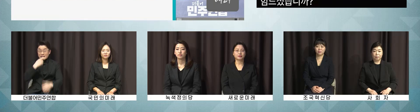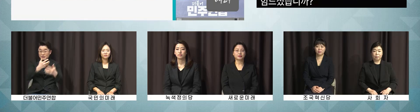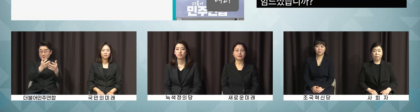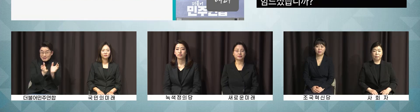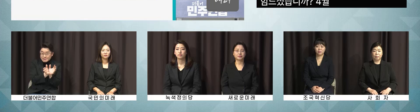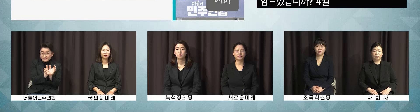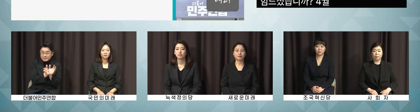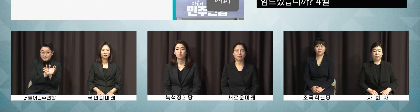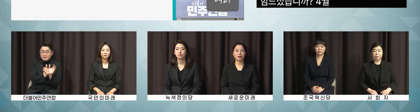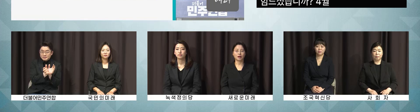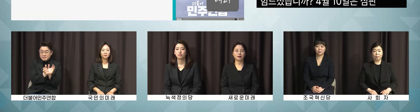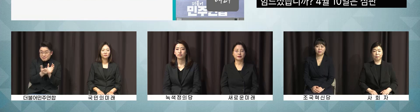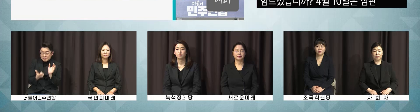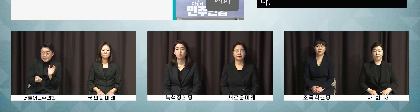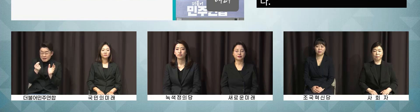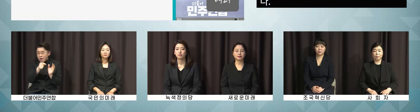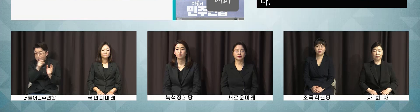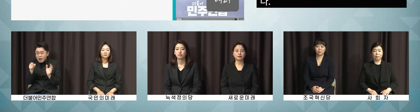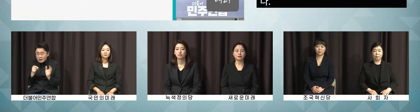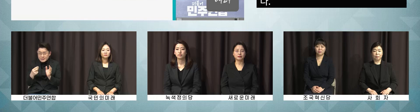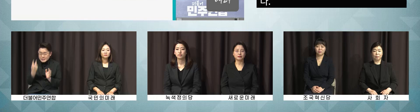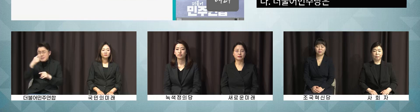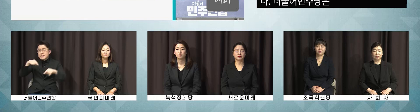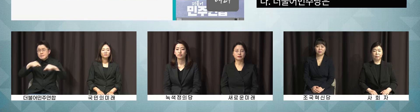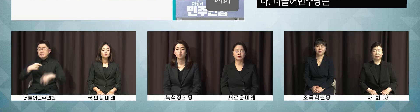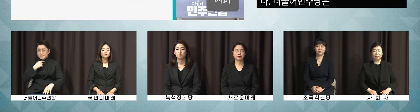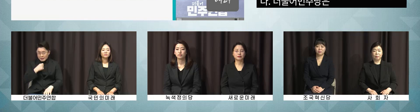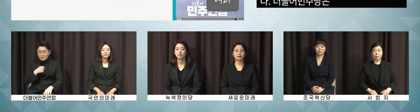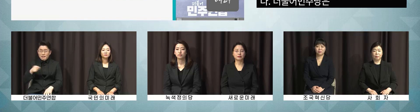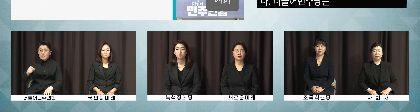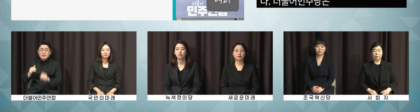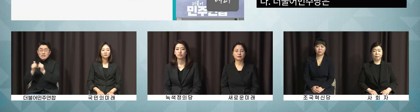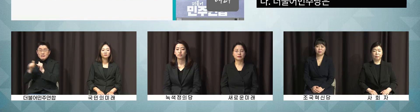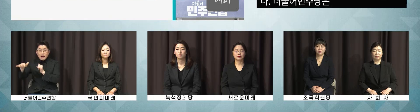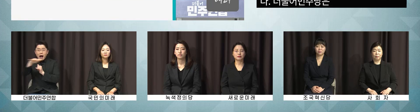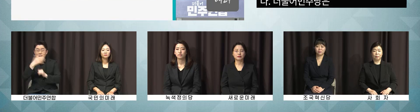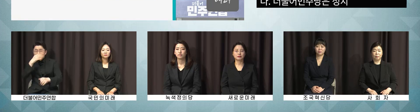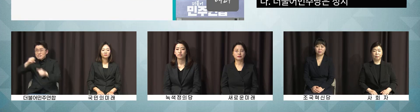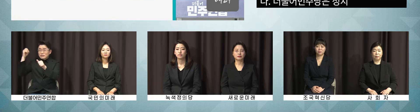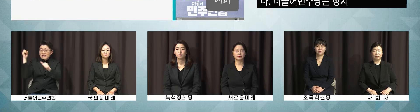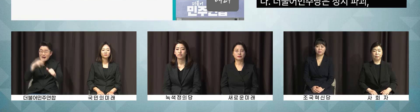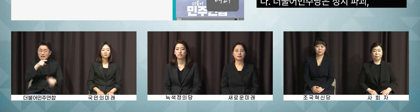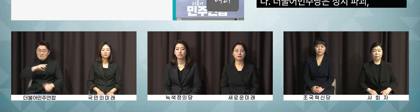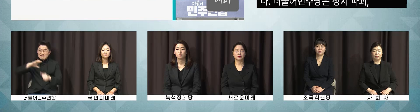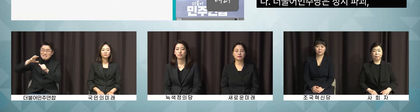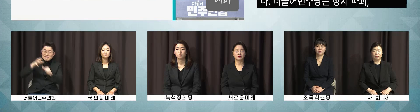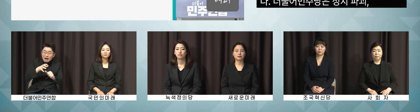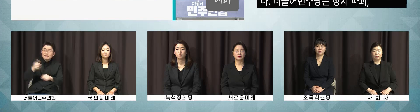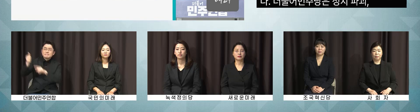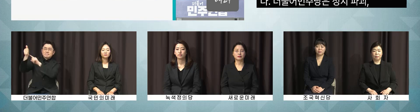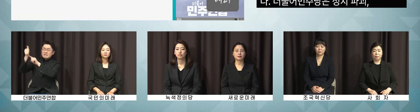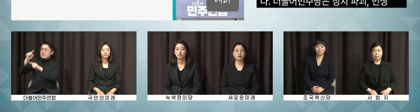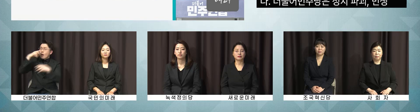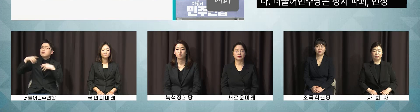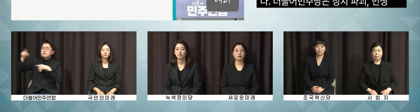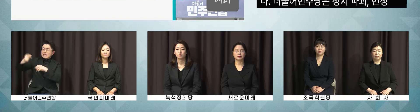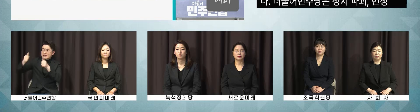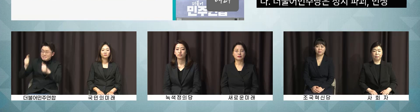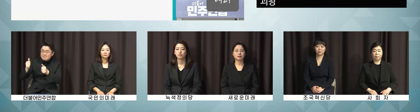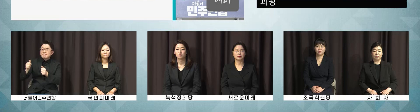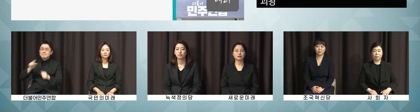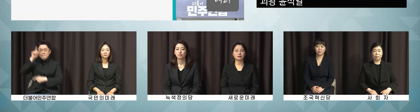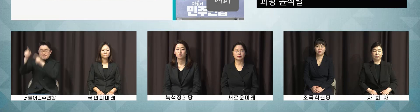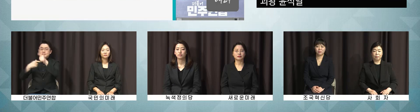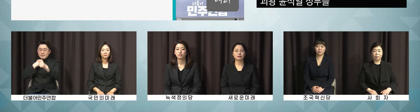정치 파괴, 민생 파괴, 평화 파괴에 파괴왕 윤석열 정부를 심판하고 정치와